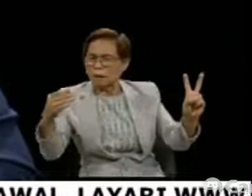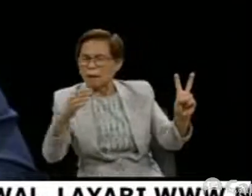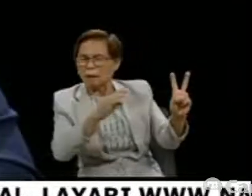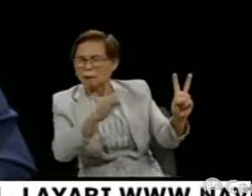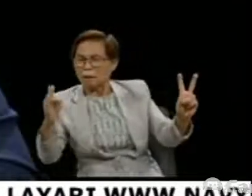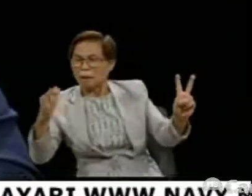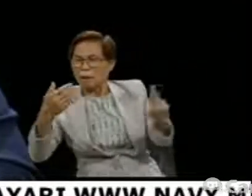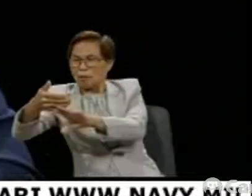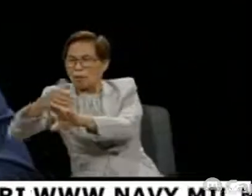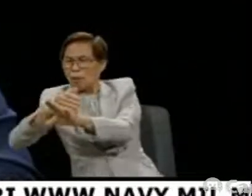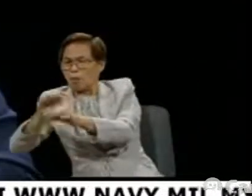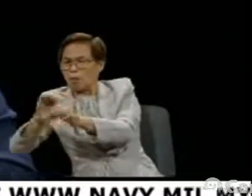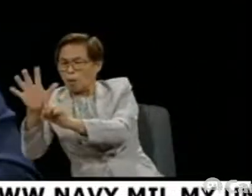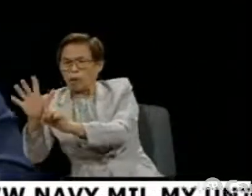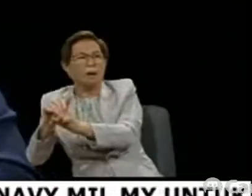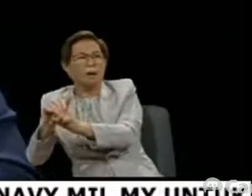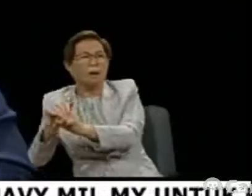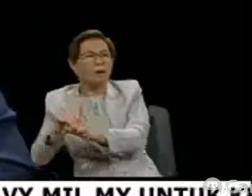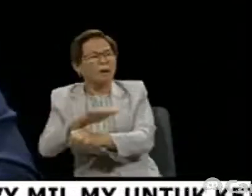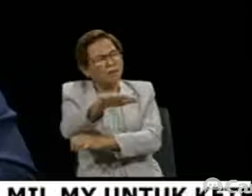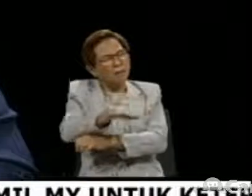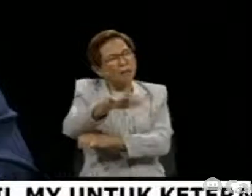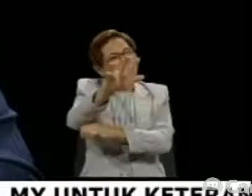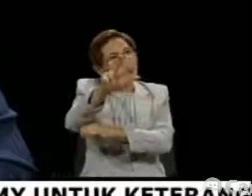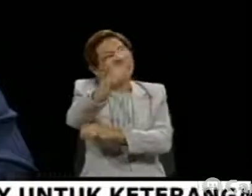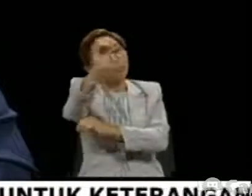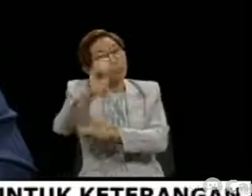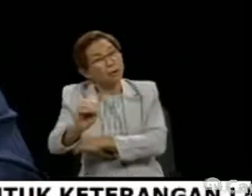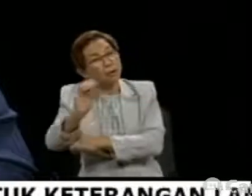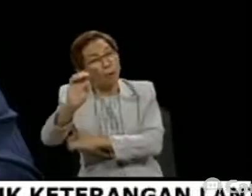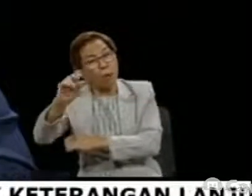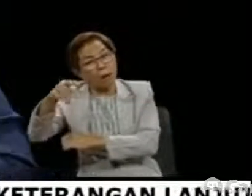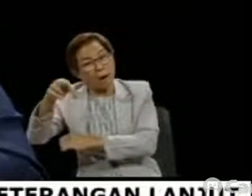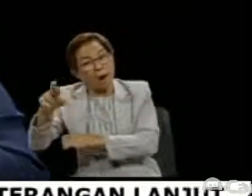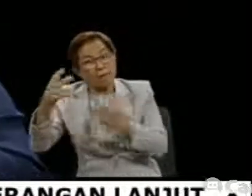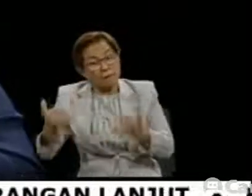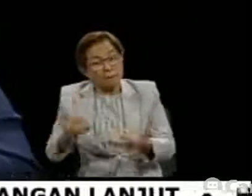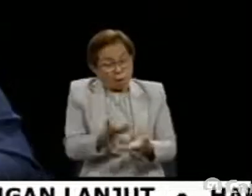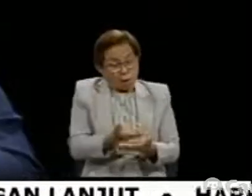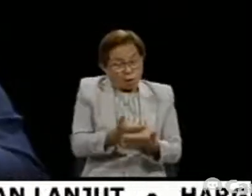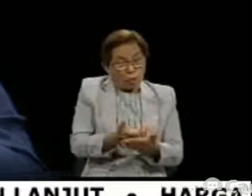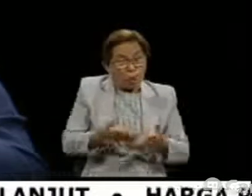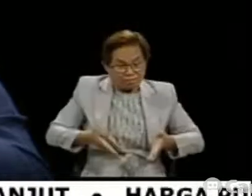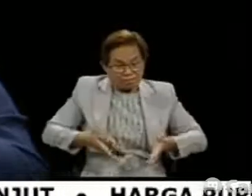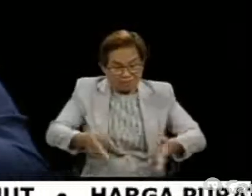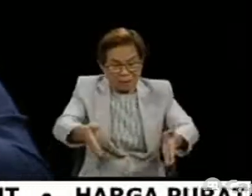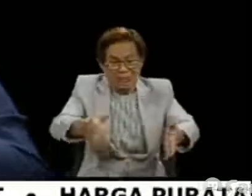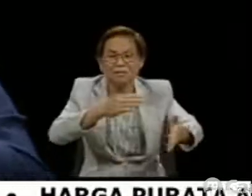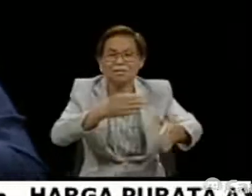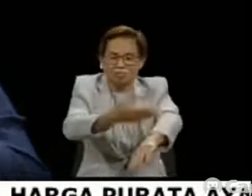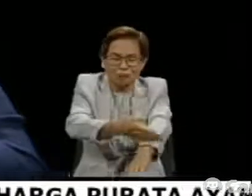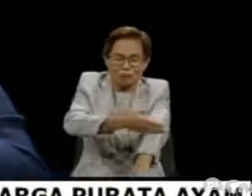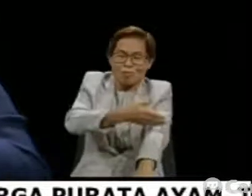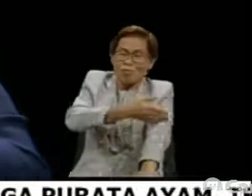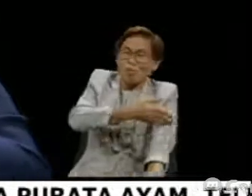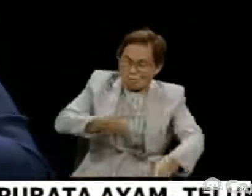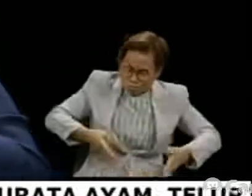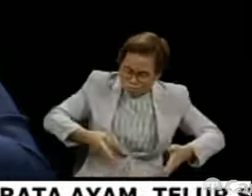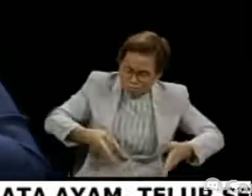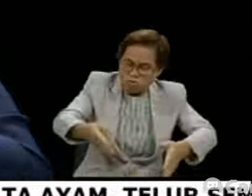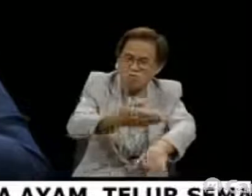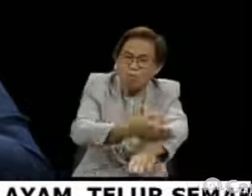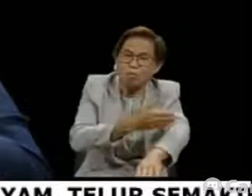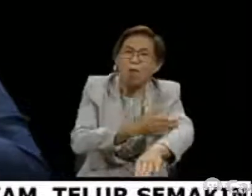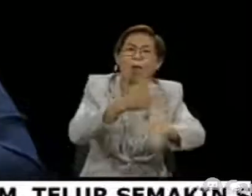goslow memang dalam 300 kini ekonomi kita berada dalam landasan pemulihan saya sebut tadi kejadian kita pada buku